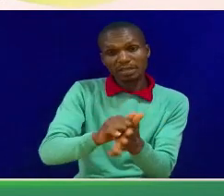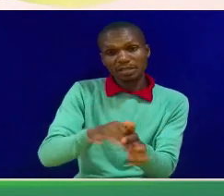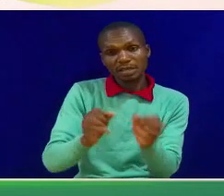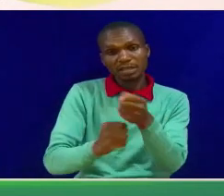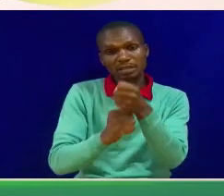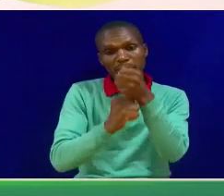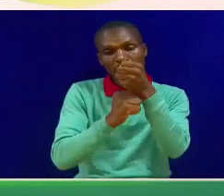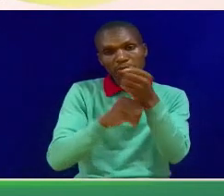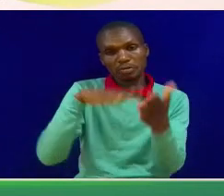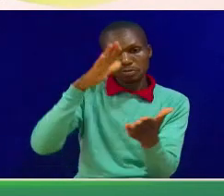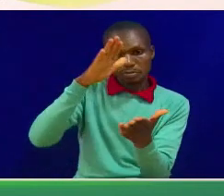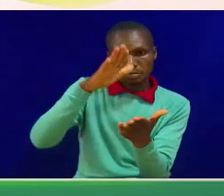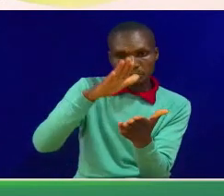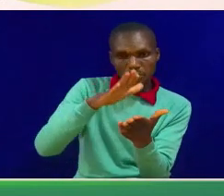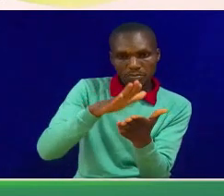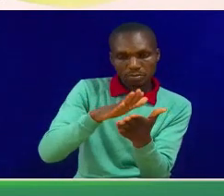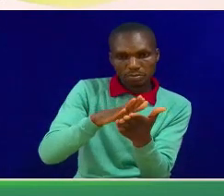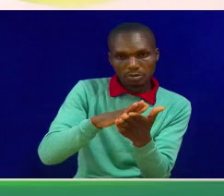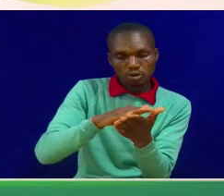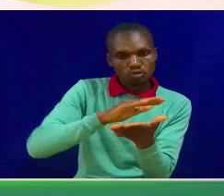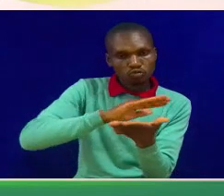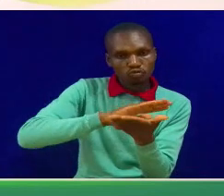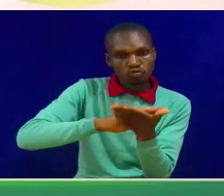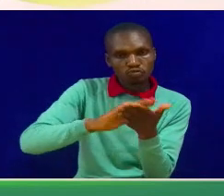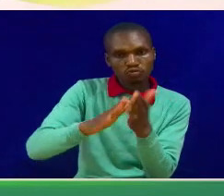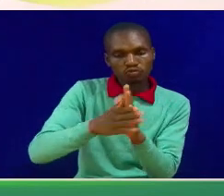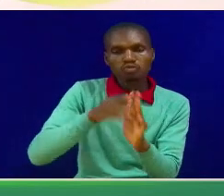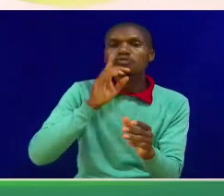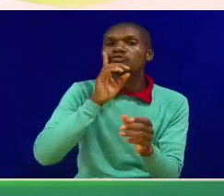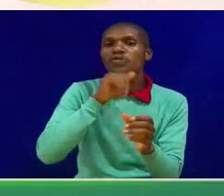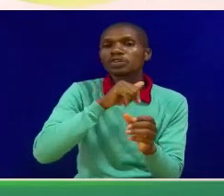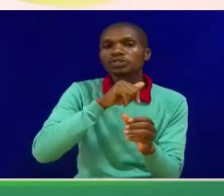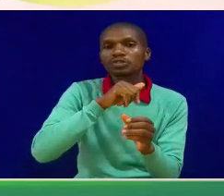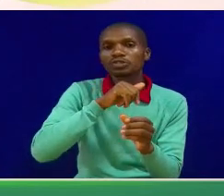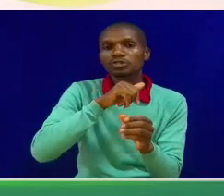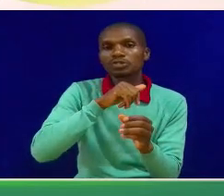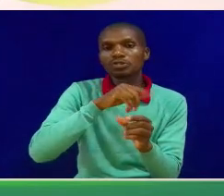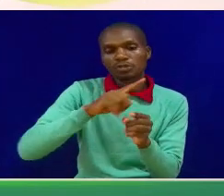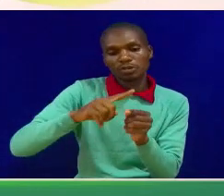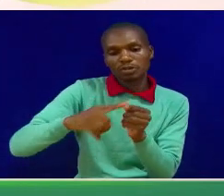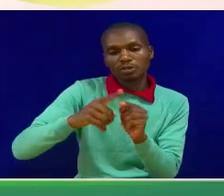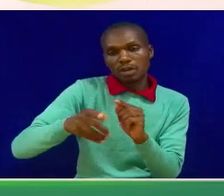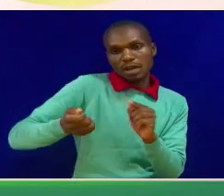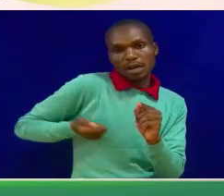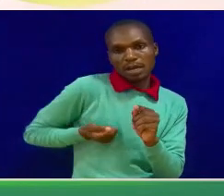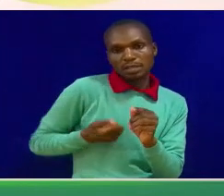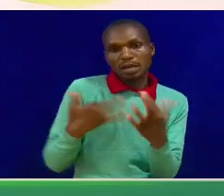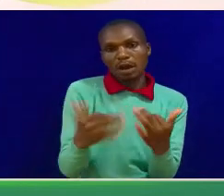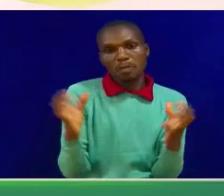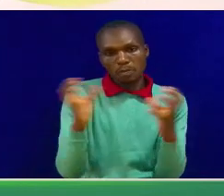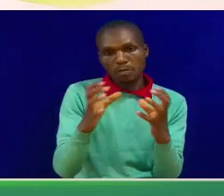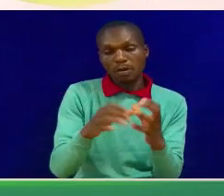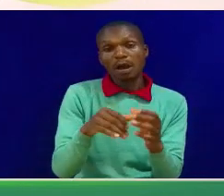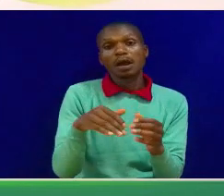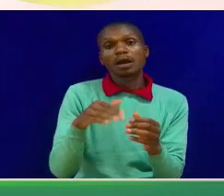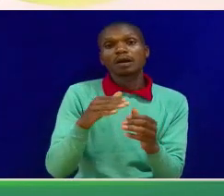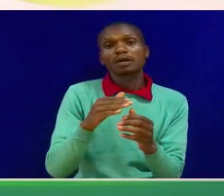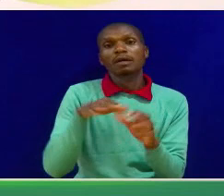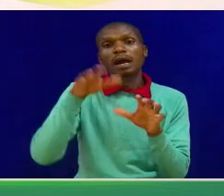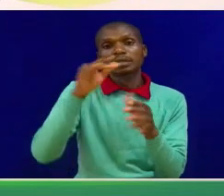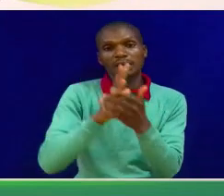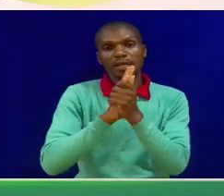ogo keye na boigogo siri ogo sara kwa wana wanyaroka ni kuchinga kichu ya kumbia kibono kia buri ya wana siyasa okora siyasa chia